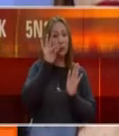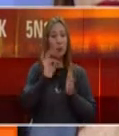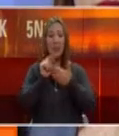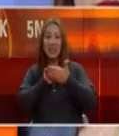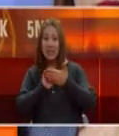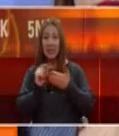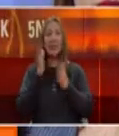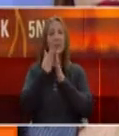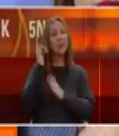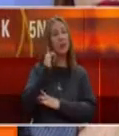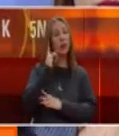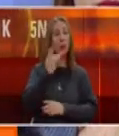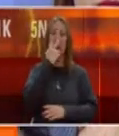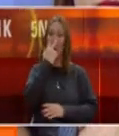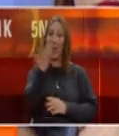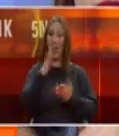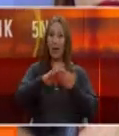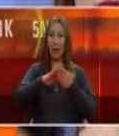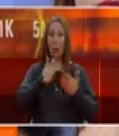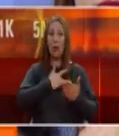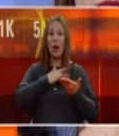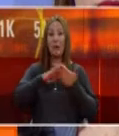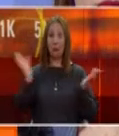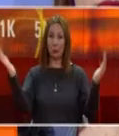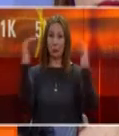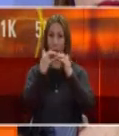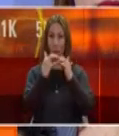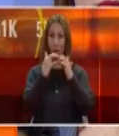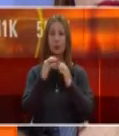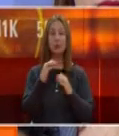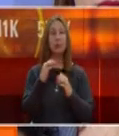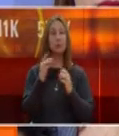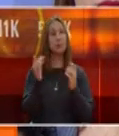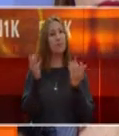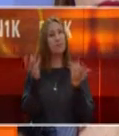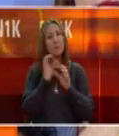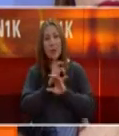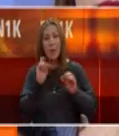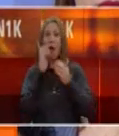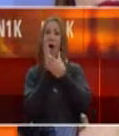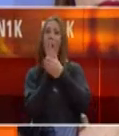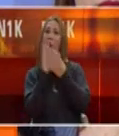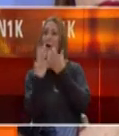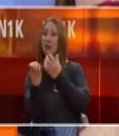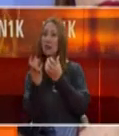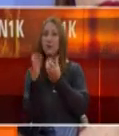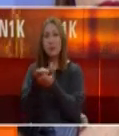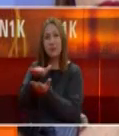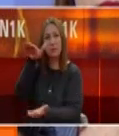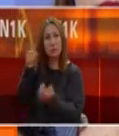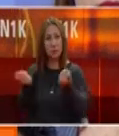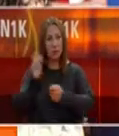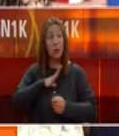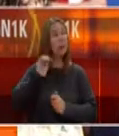dinleyen görme engellileri ve gönüllü okurunu buluşturuyoruz dernek merkezimizde. Müzecilik çalışmamız var, arşiv çalışmamız var.